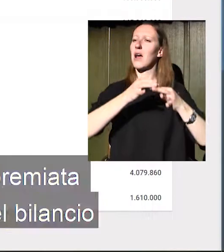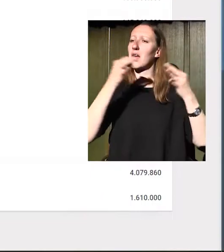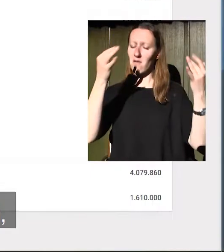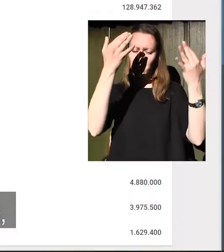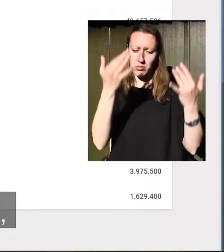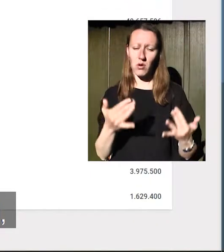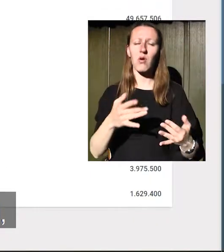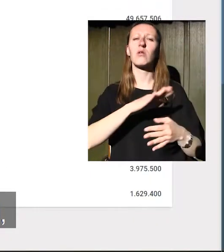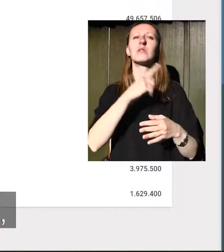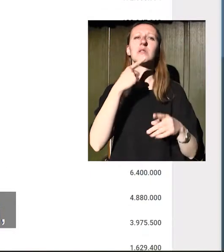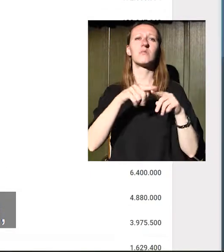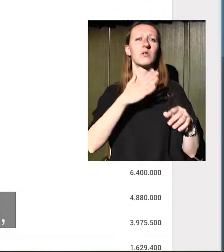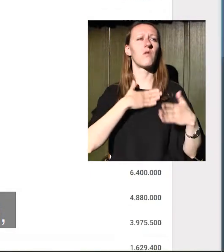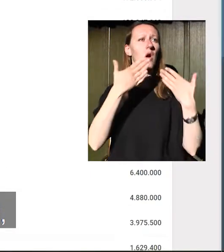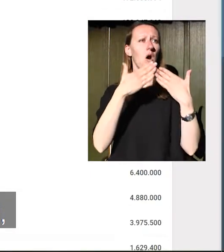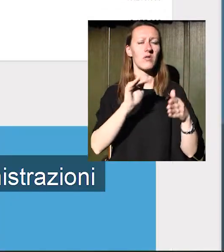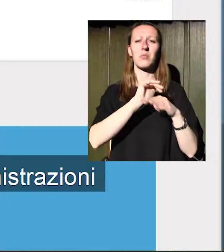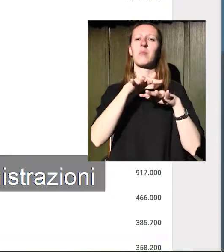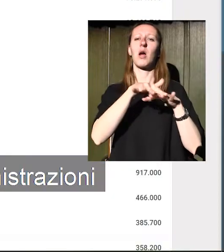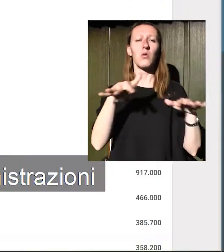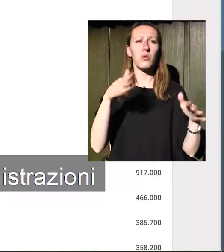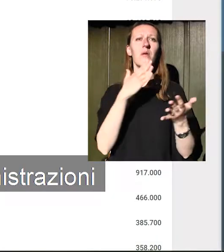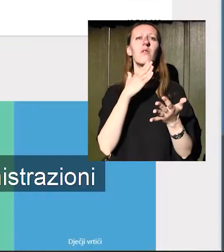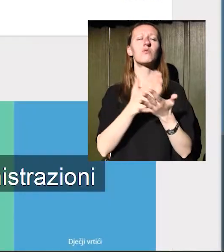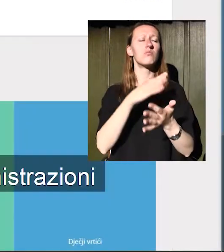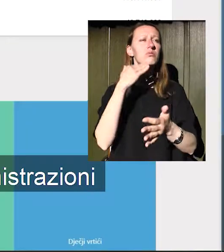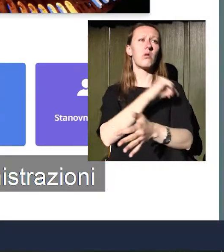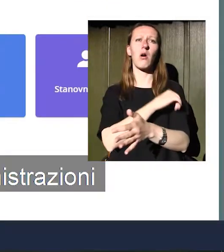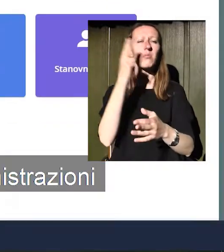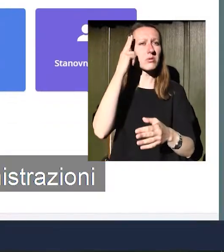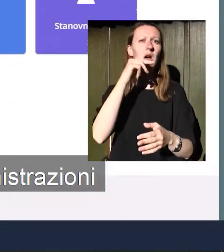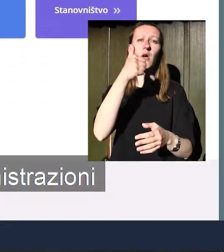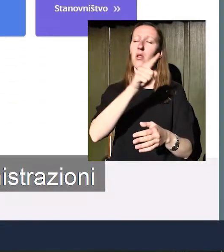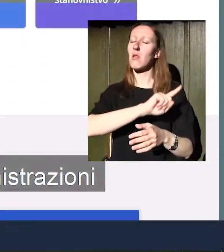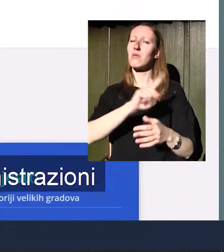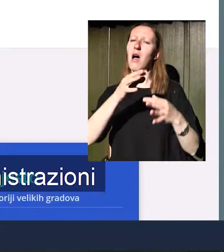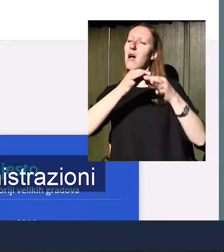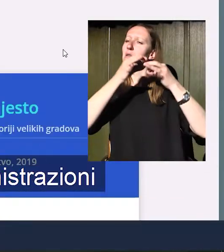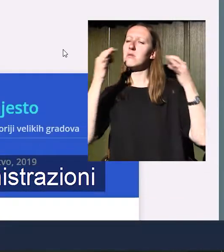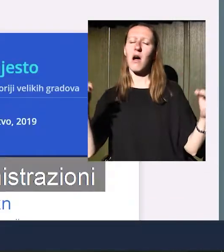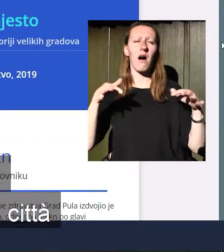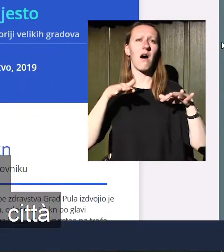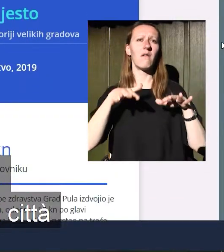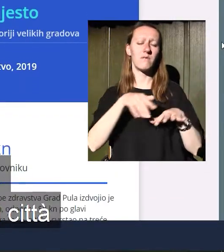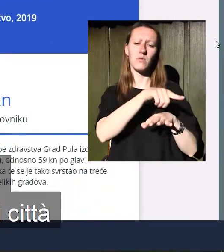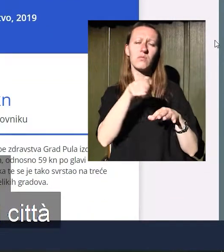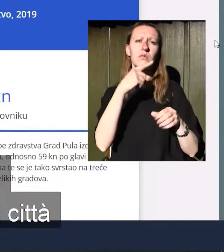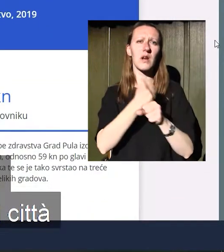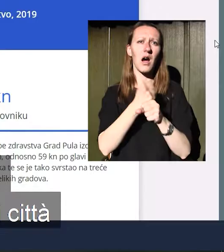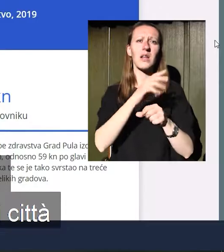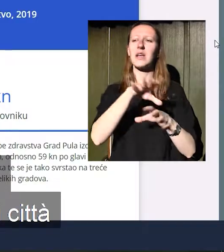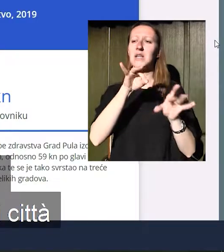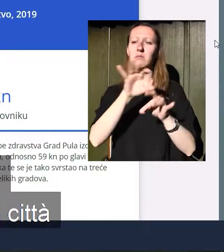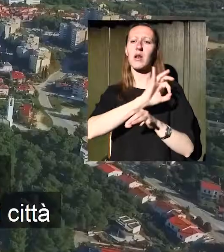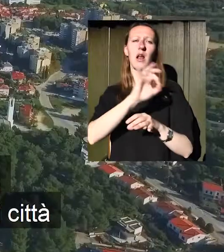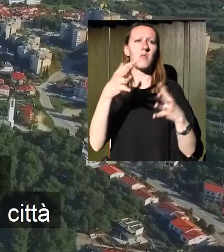proračuna i zbog svoje otvorenosti prema građanima, već godinama je prepoznata kao jedna od najtransparentnijih uprava u Hrvatskoj. U izboru najboljih